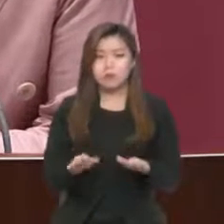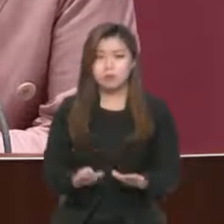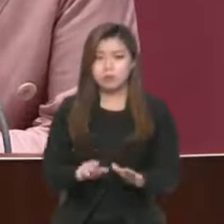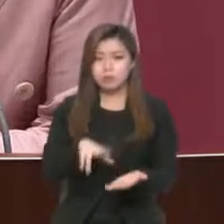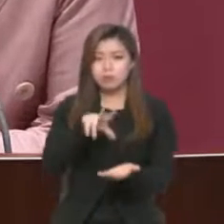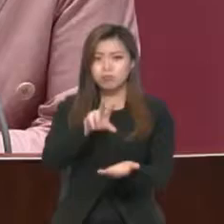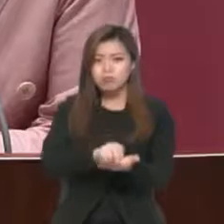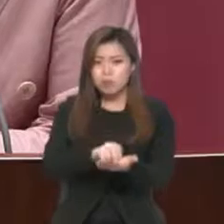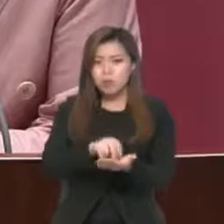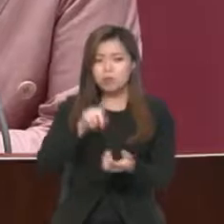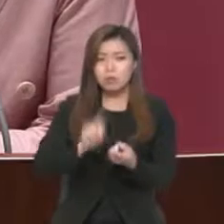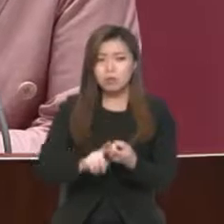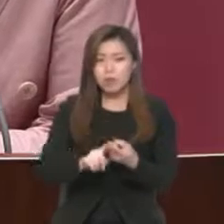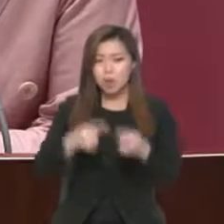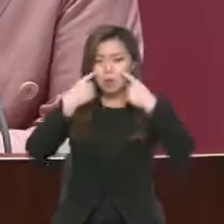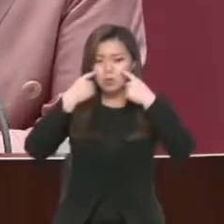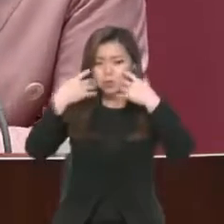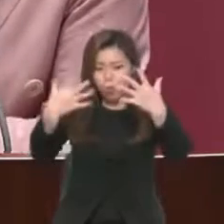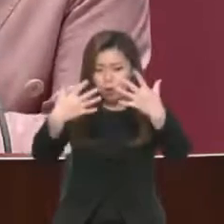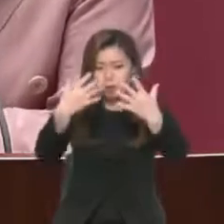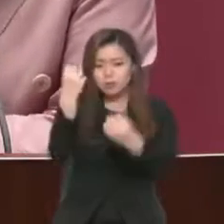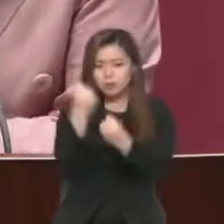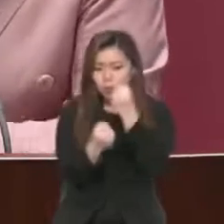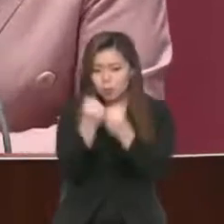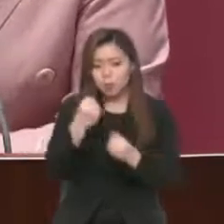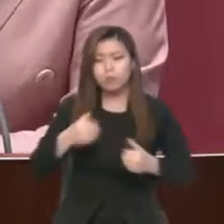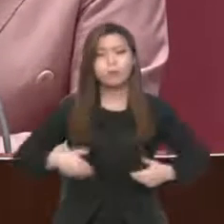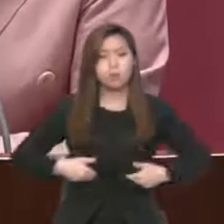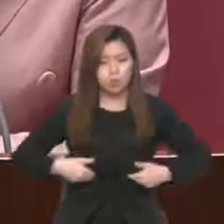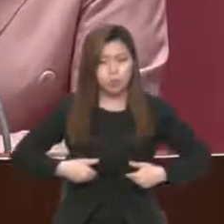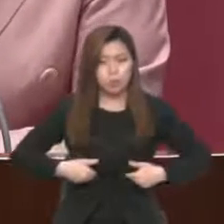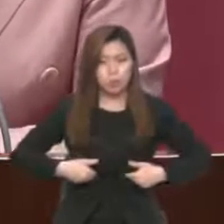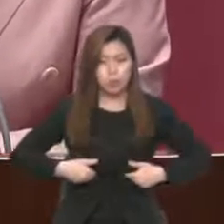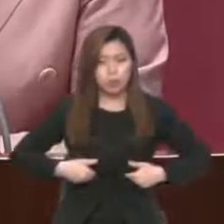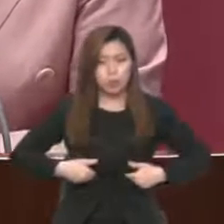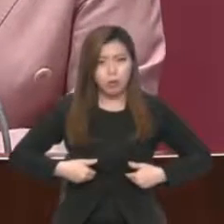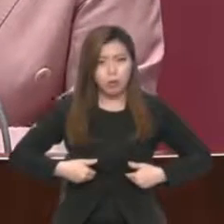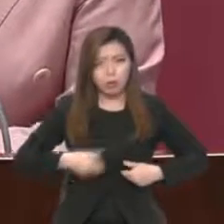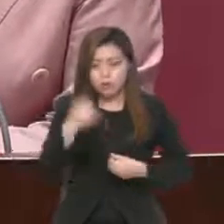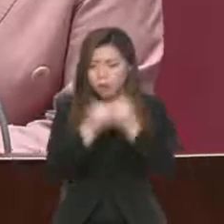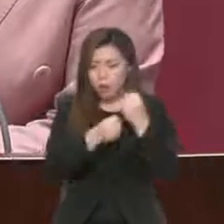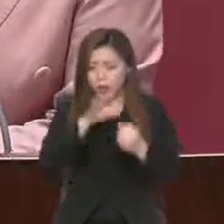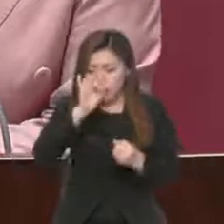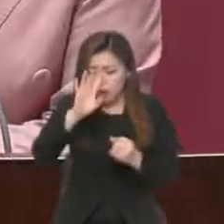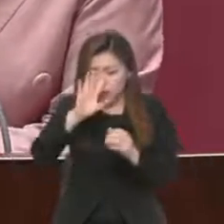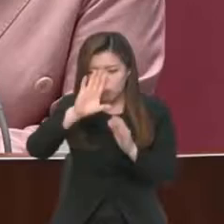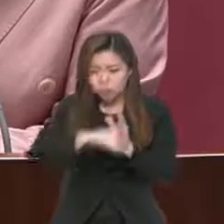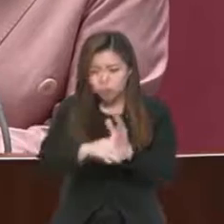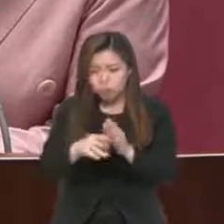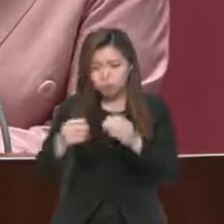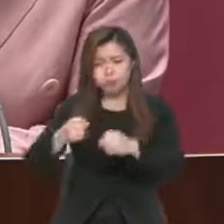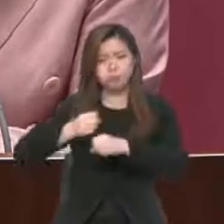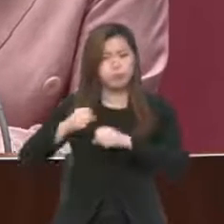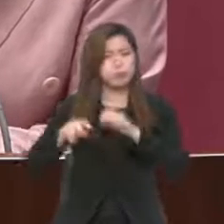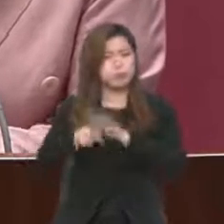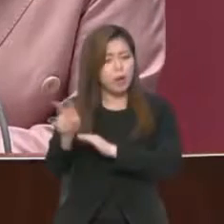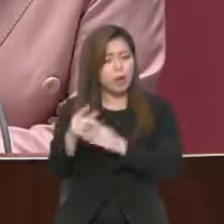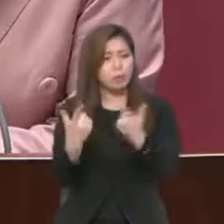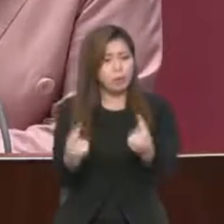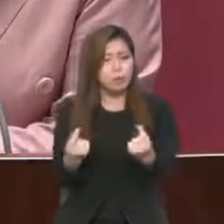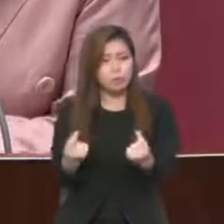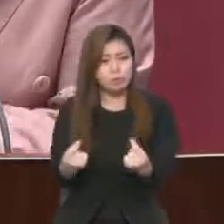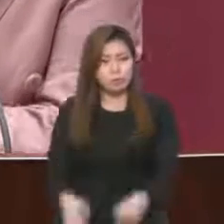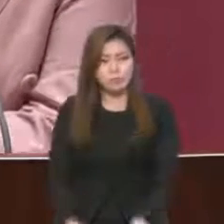대해서 정확한 해명이 되지 않으면 그것이 바로 탈영이고 엄마 찬스라는 것입니다. 그리고 대법원 판례를